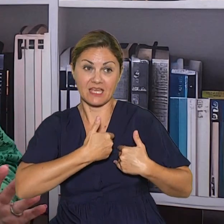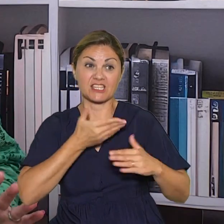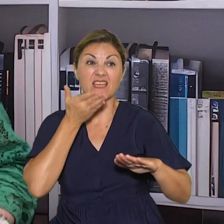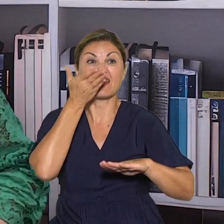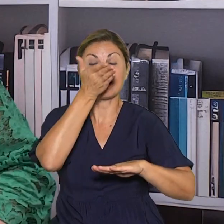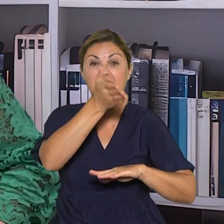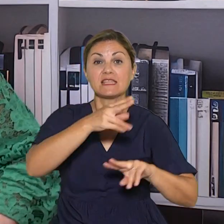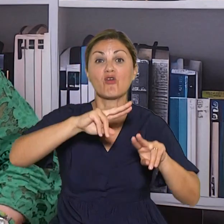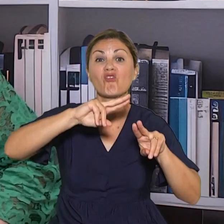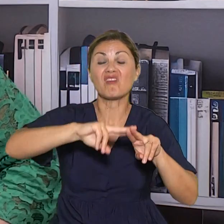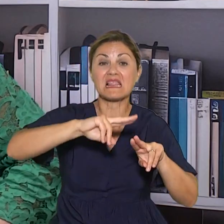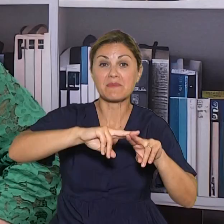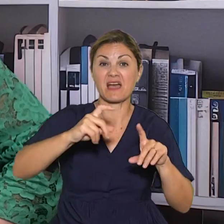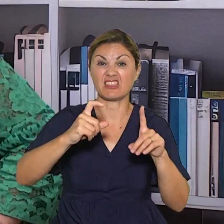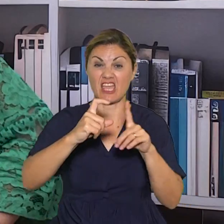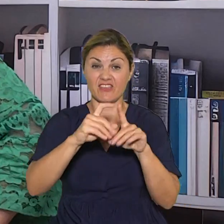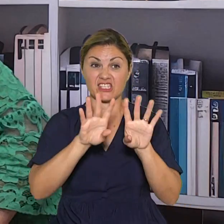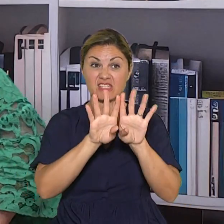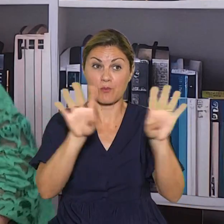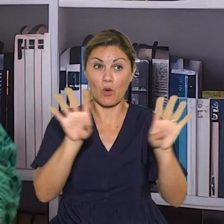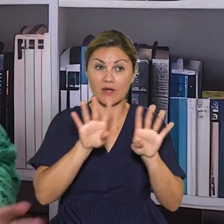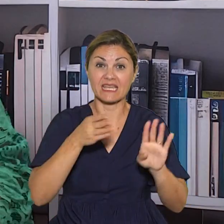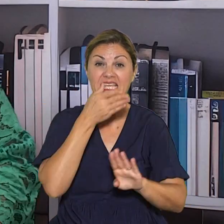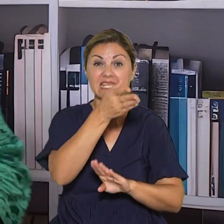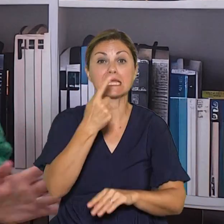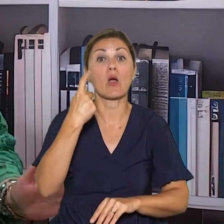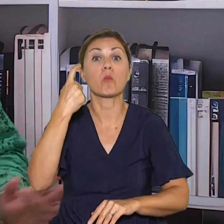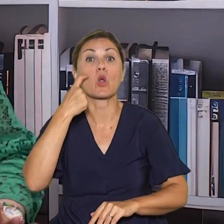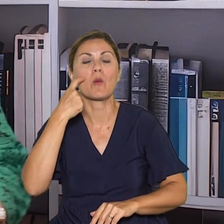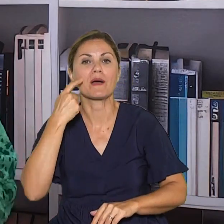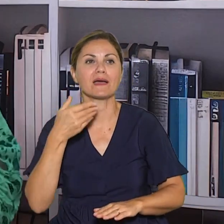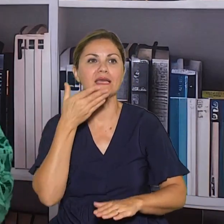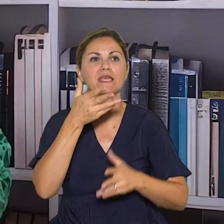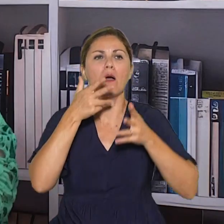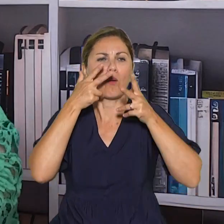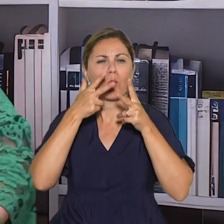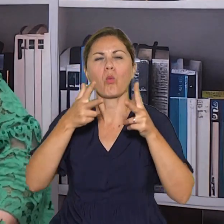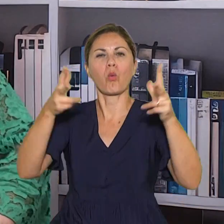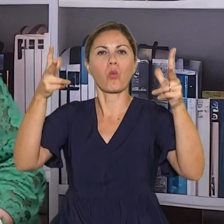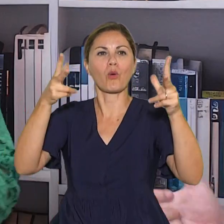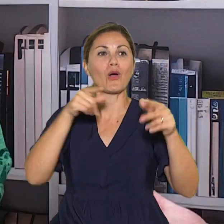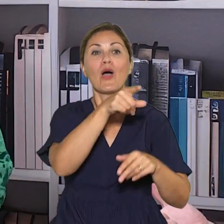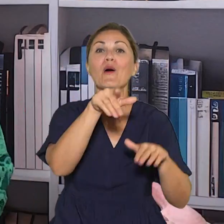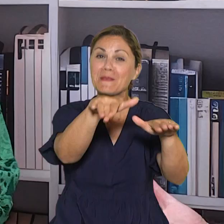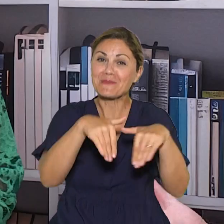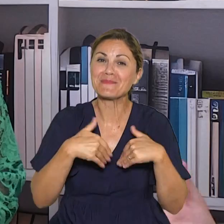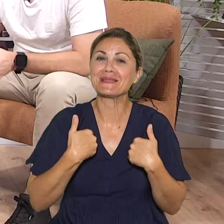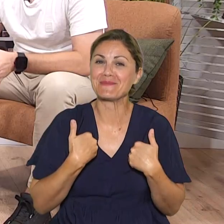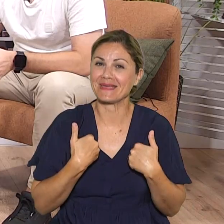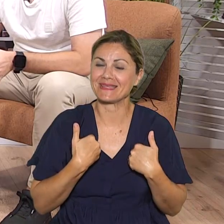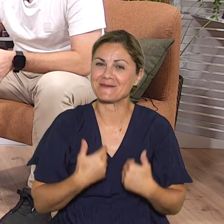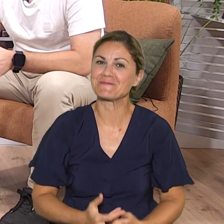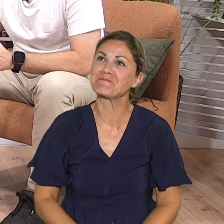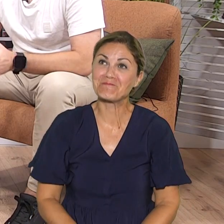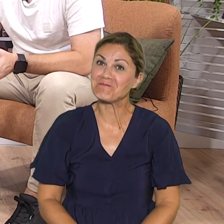Filipa Devića, doći. Ja cijela sretna, otišla i prošla. Aha. I baš sam sretna. Jeste li vi učili